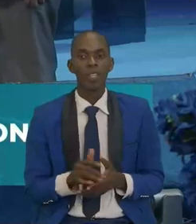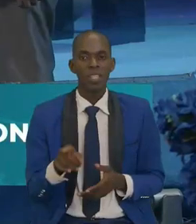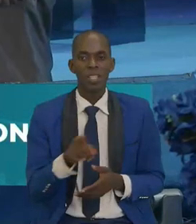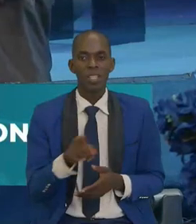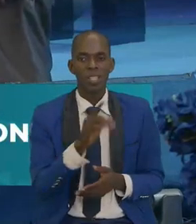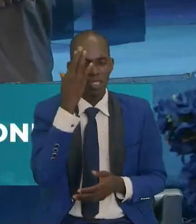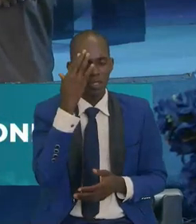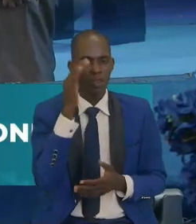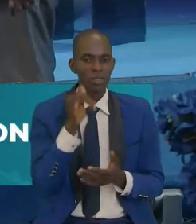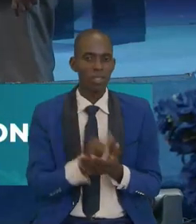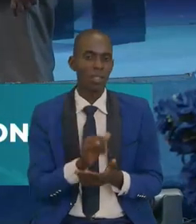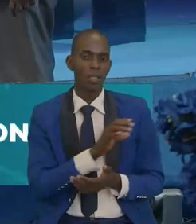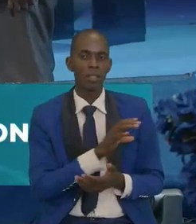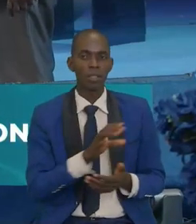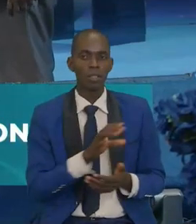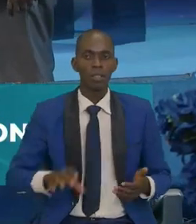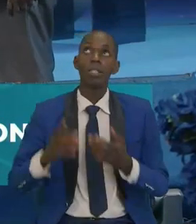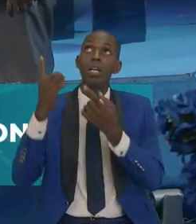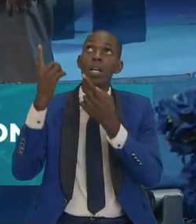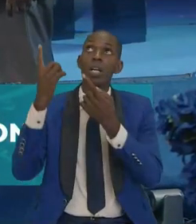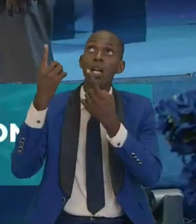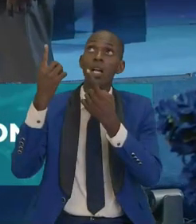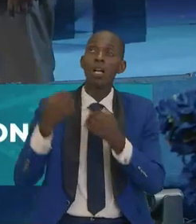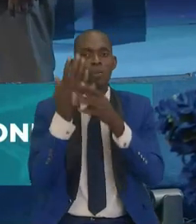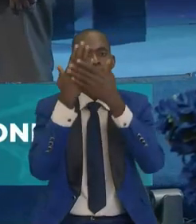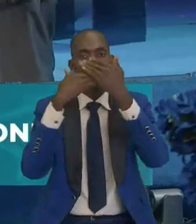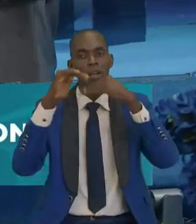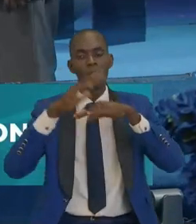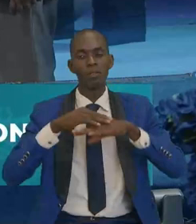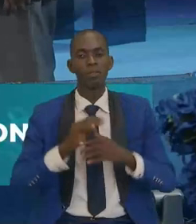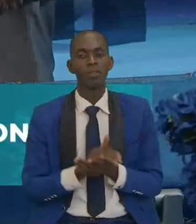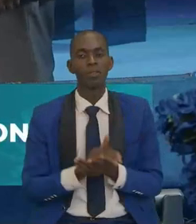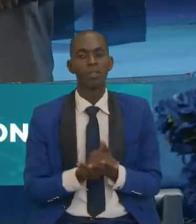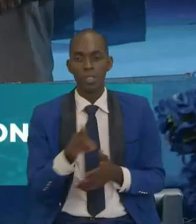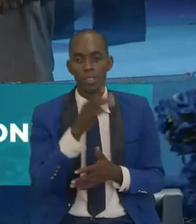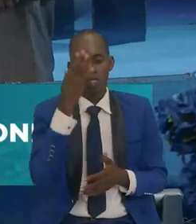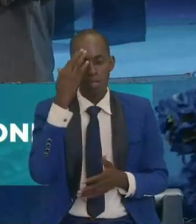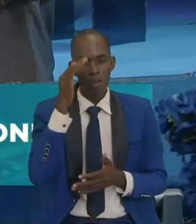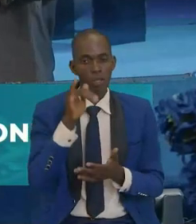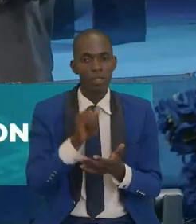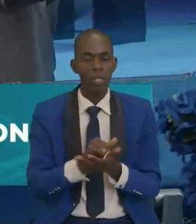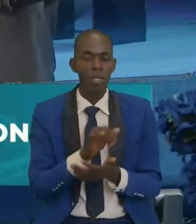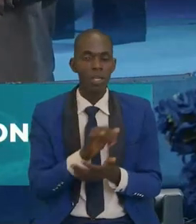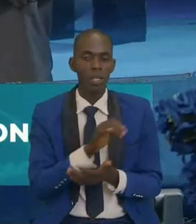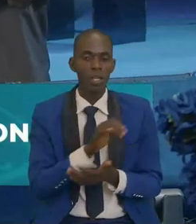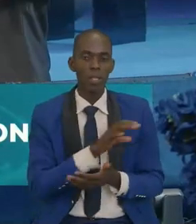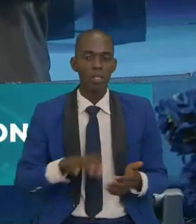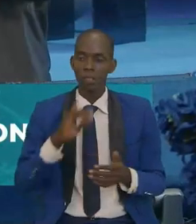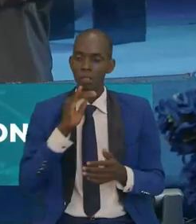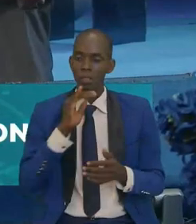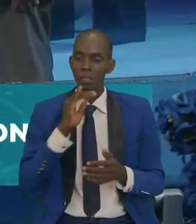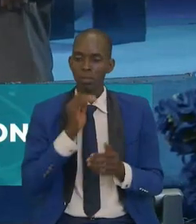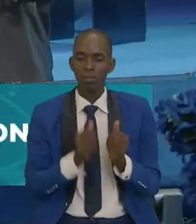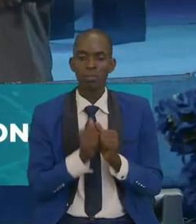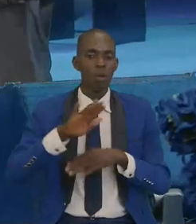Seigneur. Ils savaient que Christ venait du ciel. Ils savaient que Christ